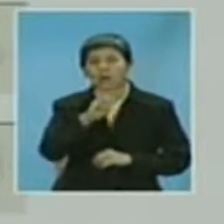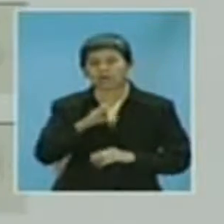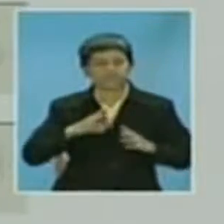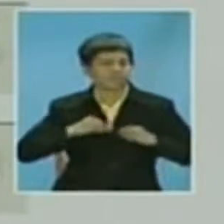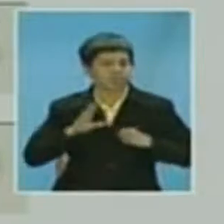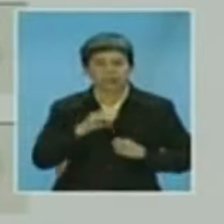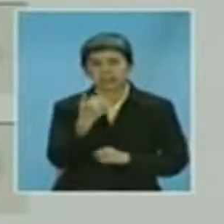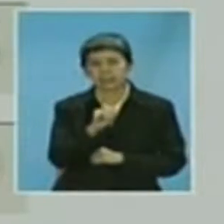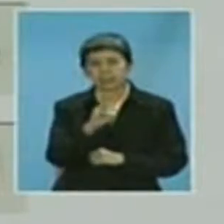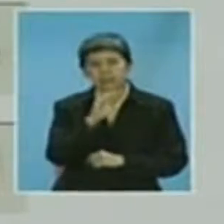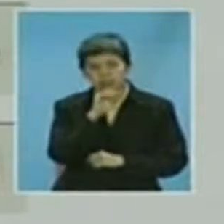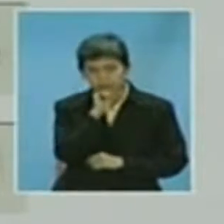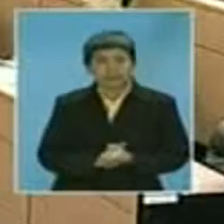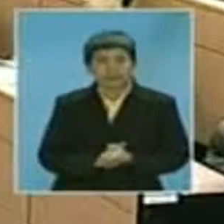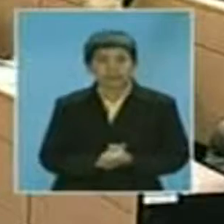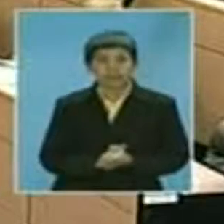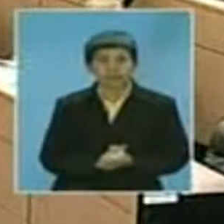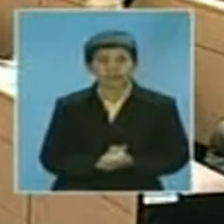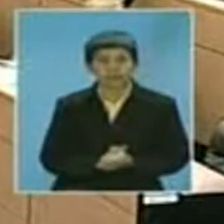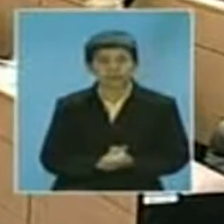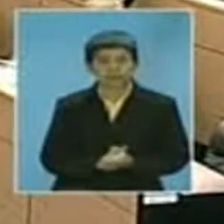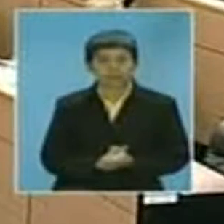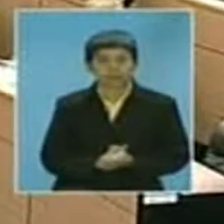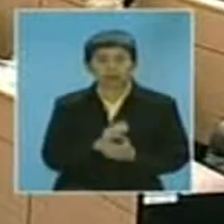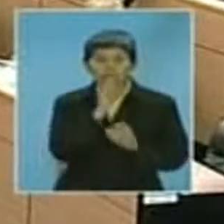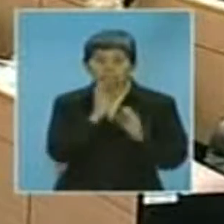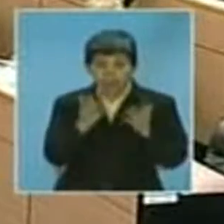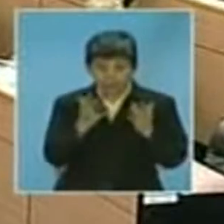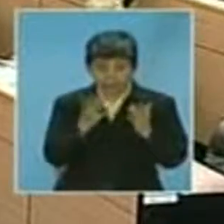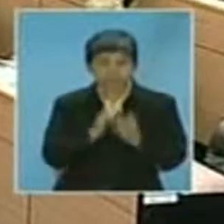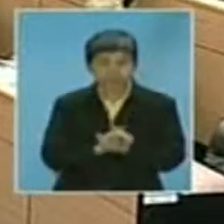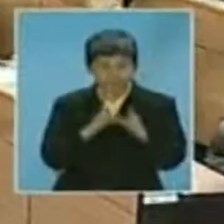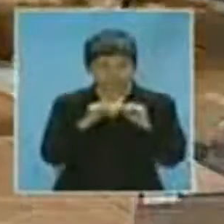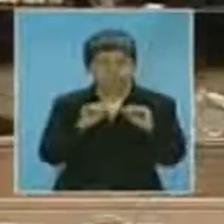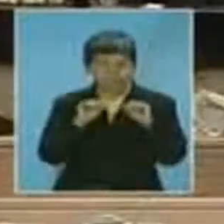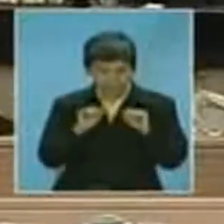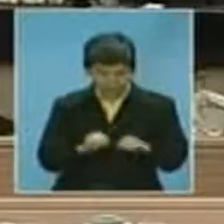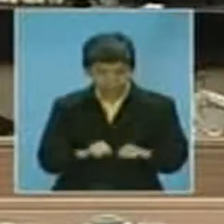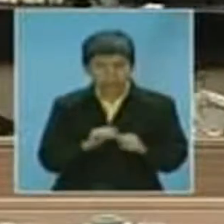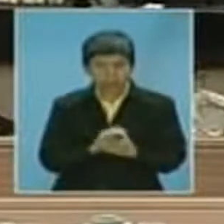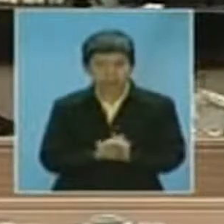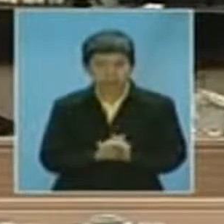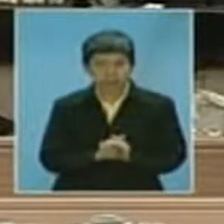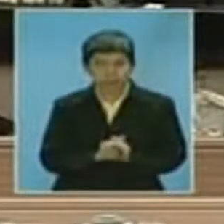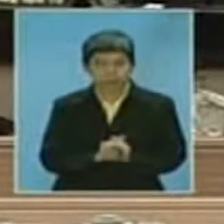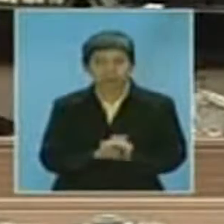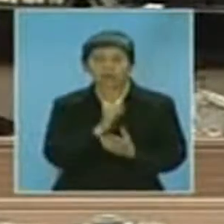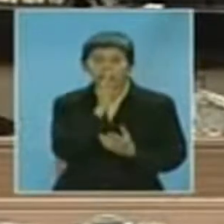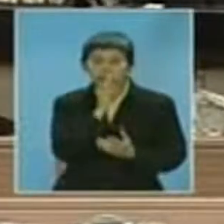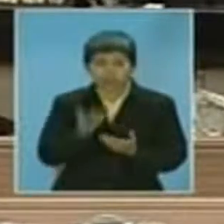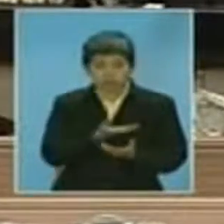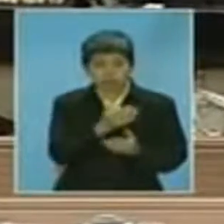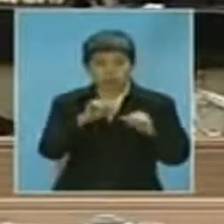พร้อมตั้งคณะกรรมการวิสามัญพิจารณาศึกษารายละเอียดของร่างกฎหมายนี้รวม25คนและใช้เวลาพิจารณาร